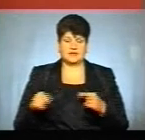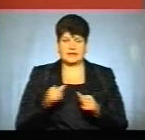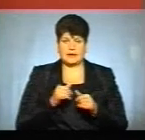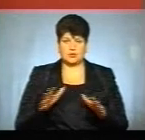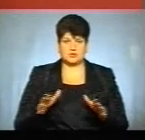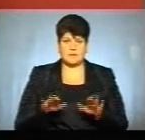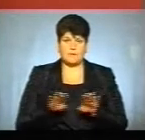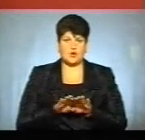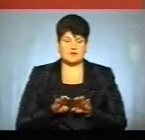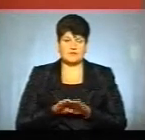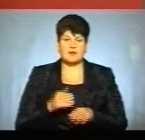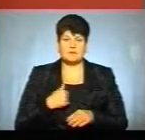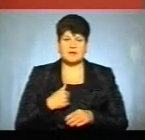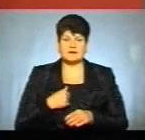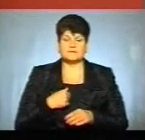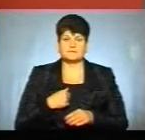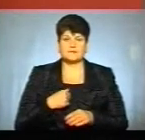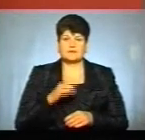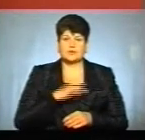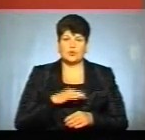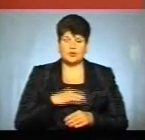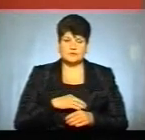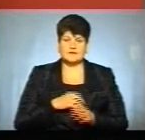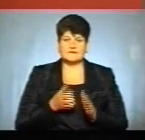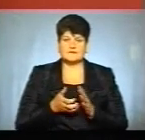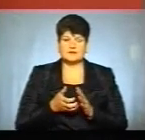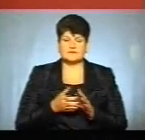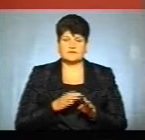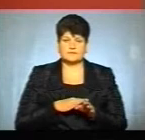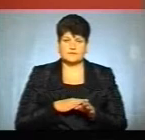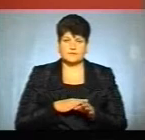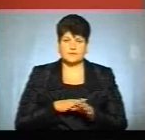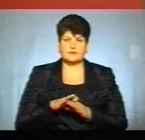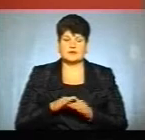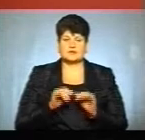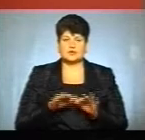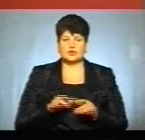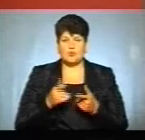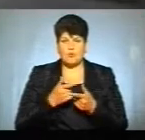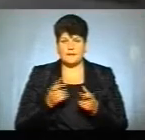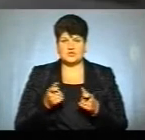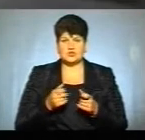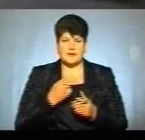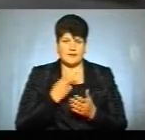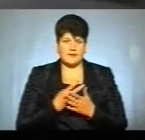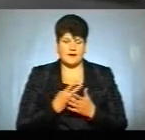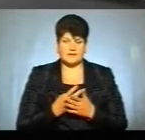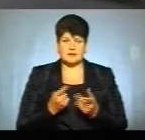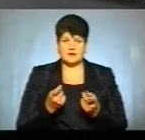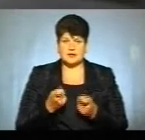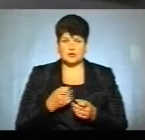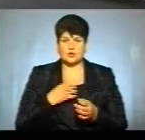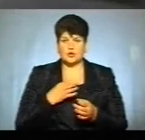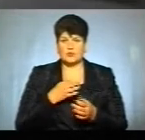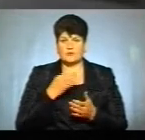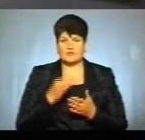порівнювати. Ми вживаємо вичерпних заходів щодо попередження таких явищ і притягнення до